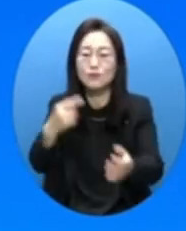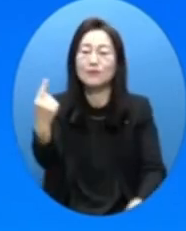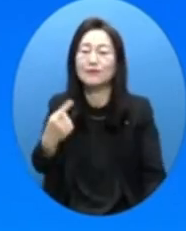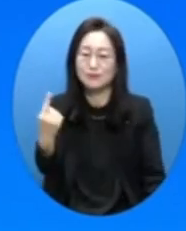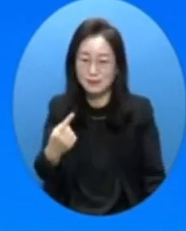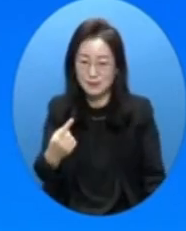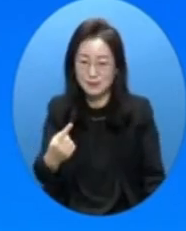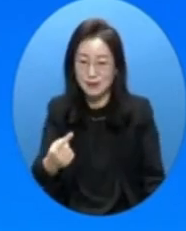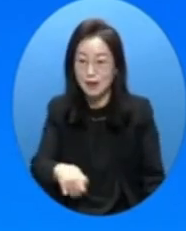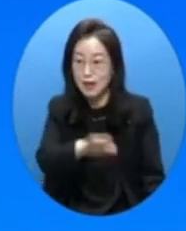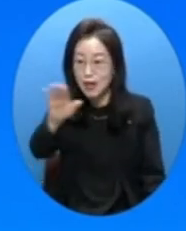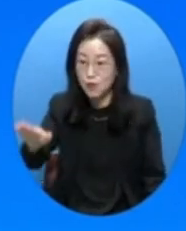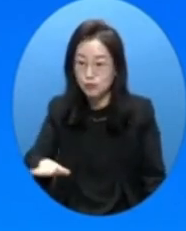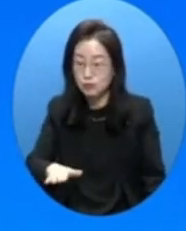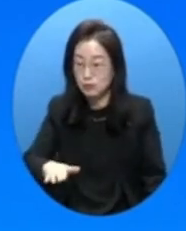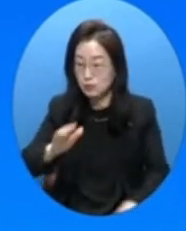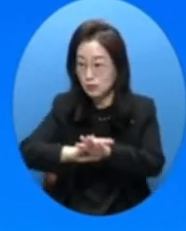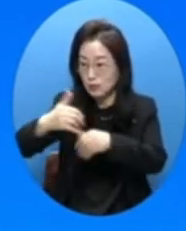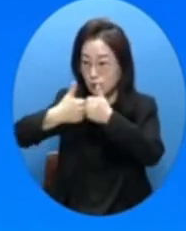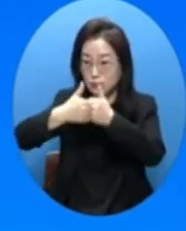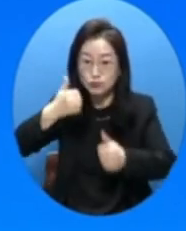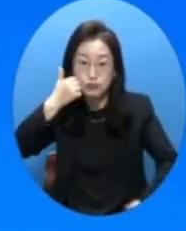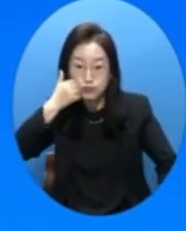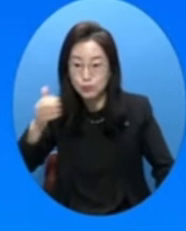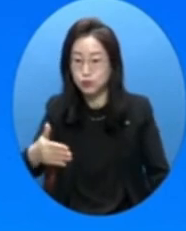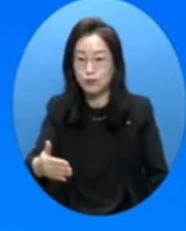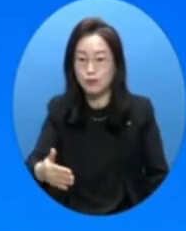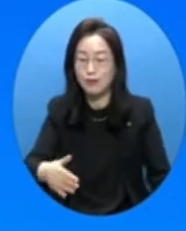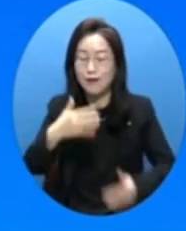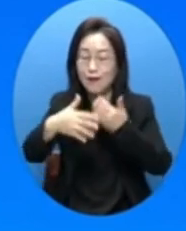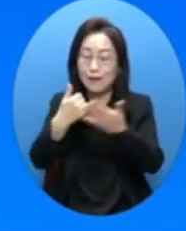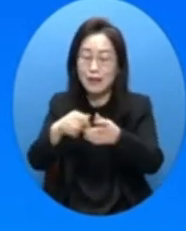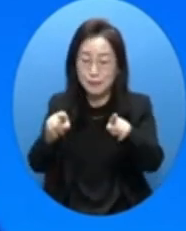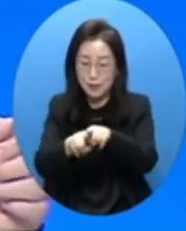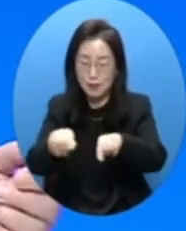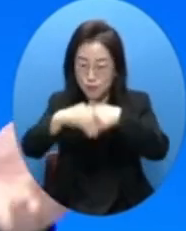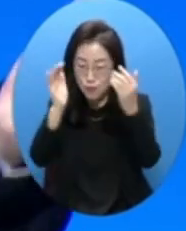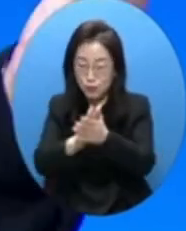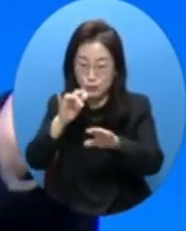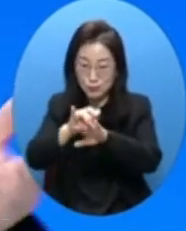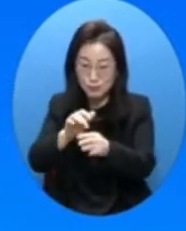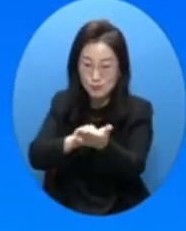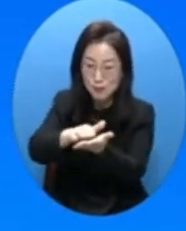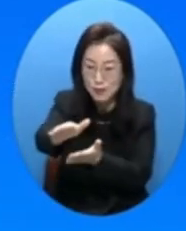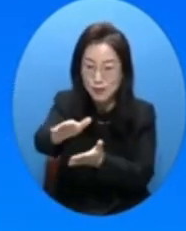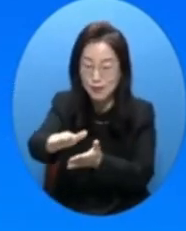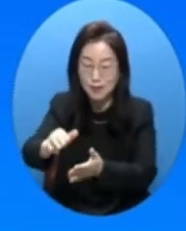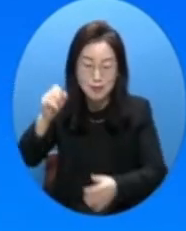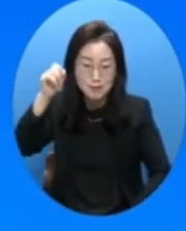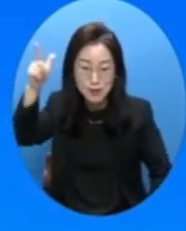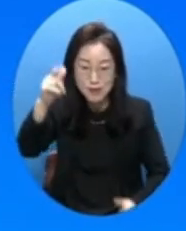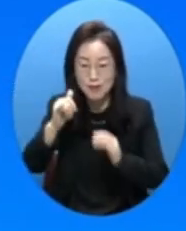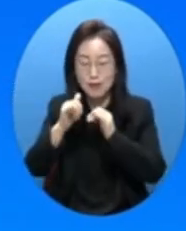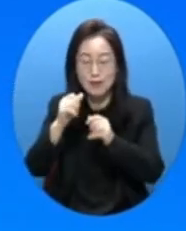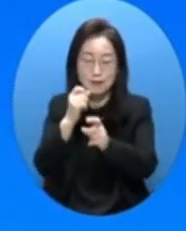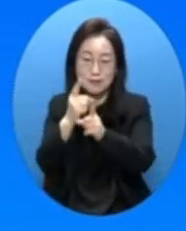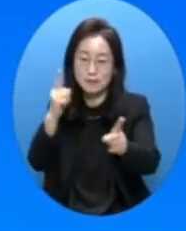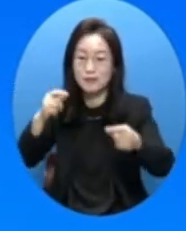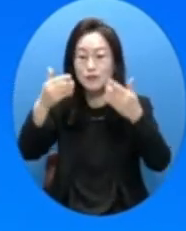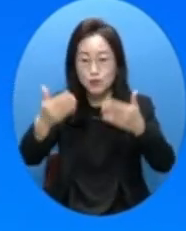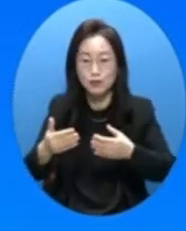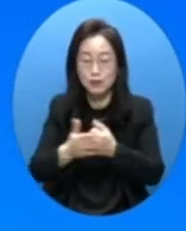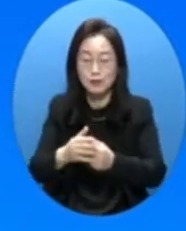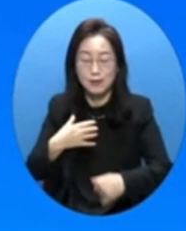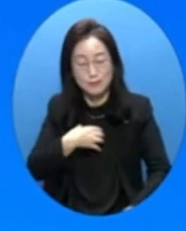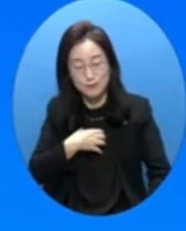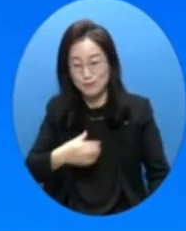것입니다. 우리를 당할 대적이 없기 때문에 주님이 함께하셔서 모든 세력을 물리쳐주시고 우리에게 위대한 승리를 주실 것이기 때문에 우리는 염려할